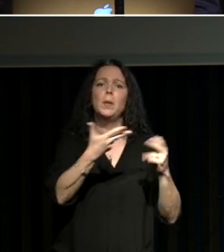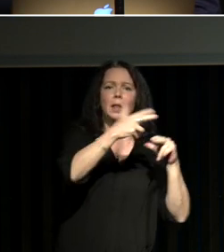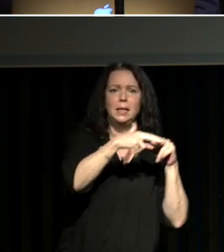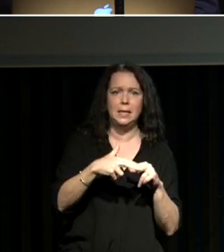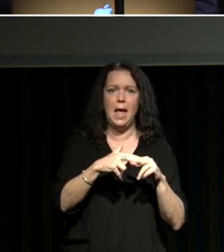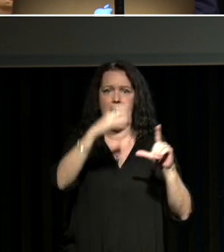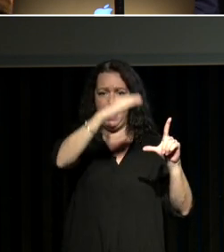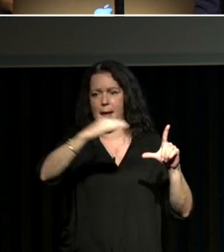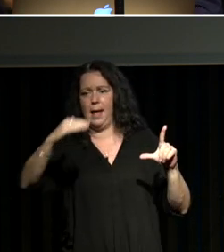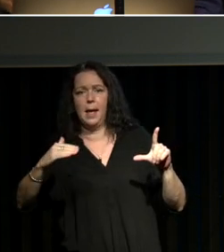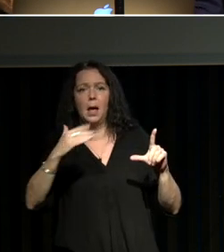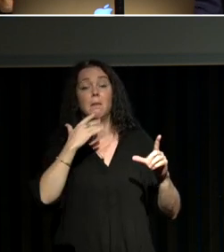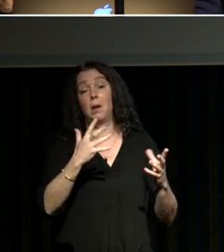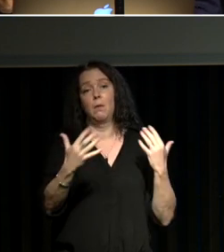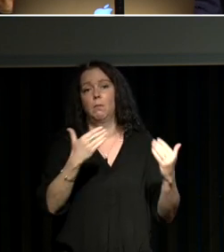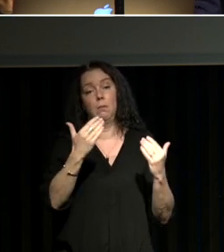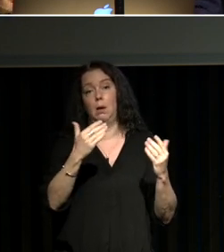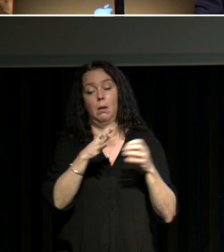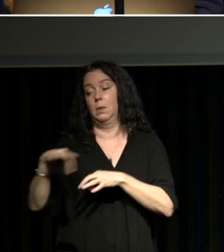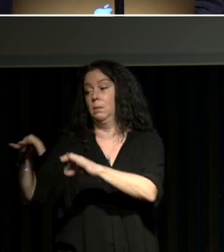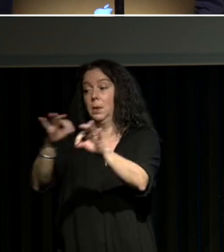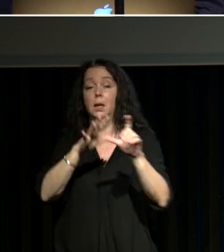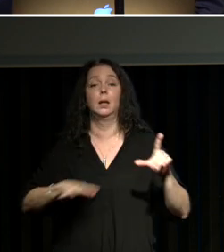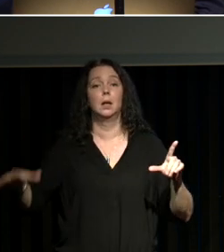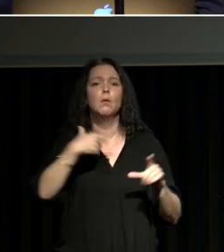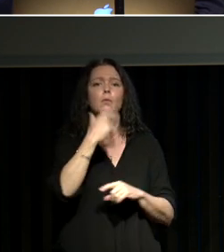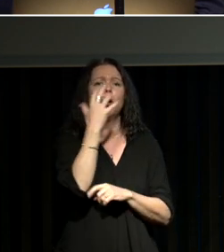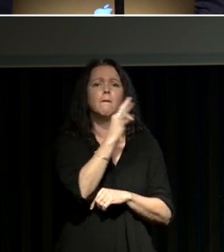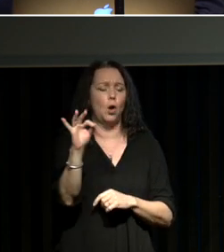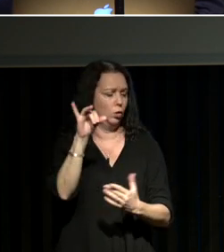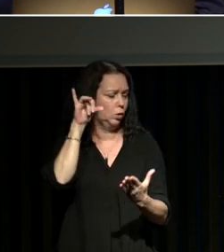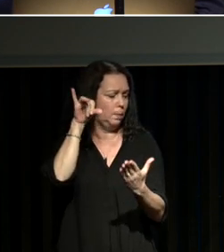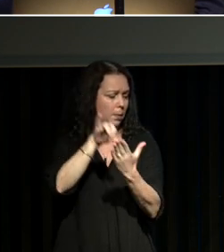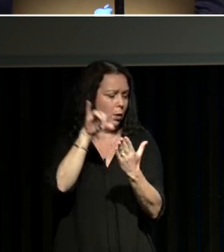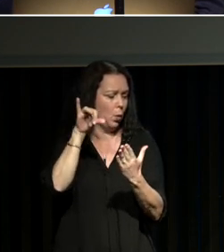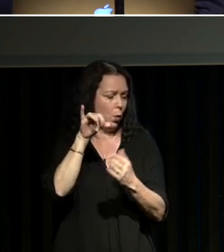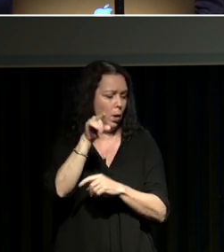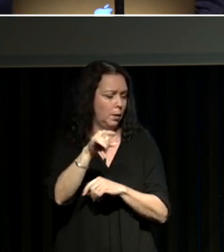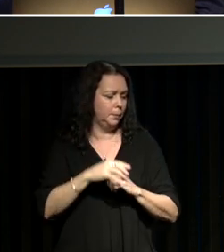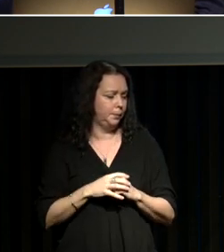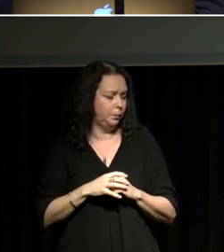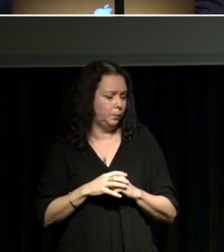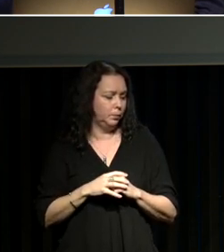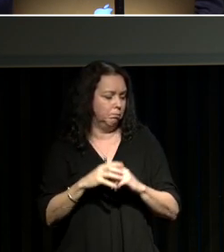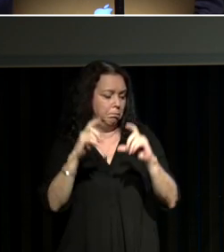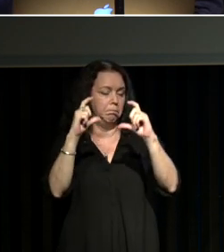voyez, en gros, c'est la comparaison de tous les pays entre eux. Vous voyez, la France est à peu près au milieu avec un nombre de